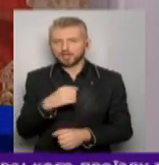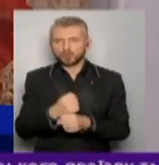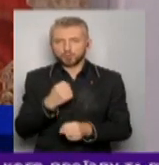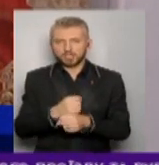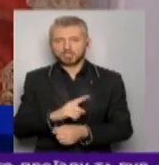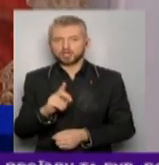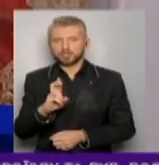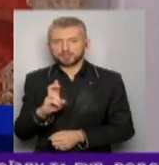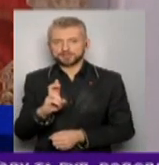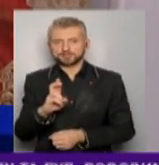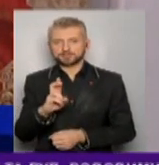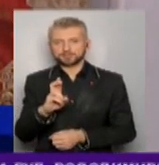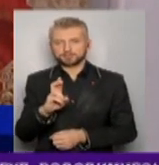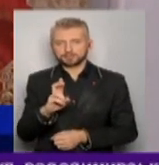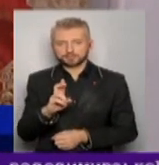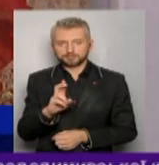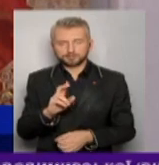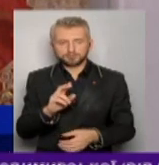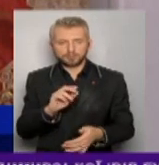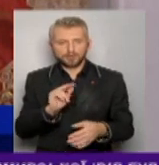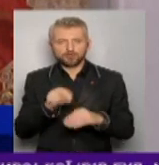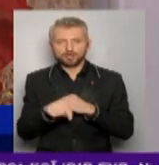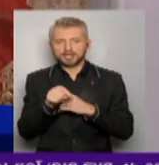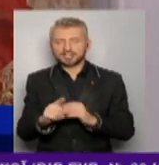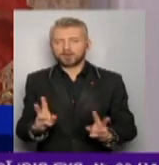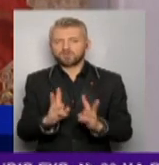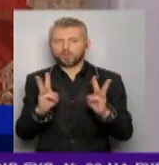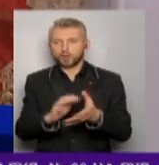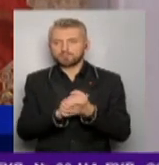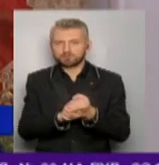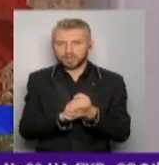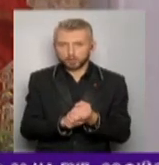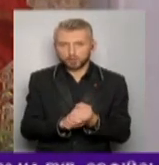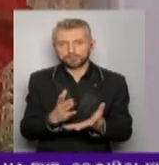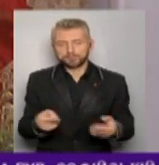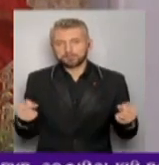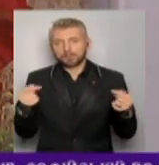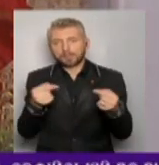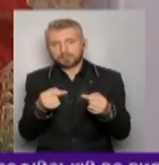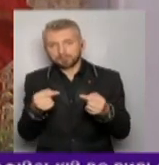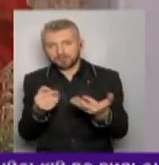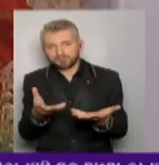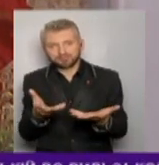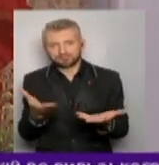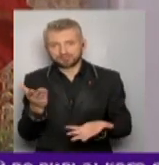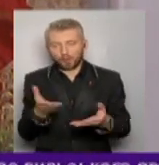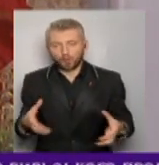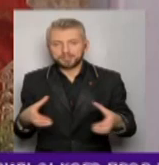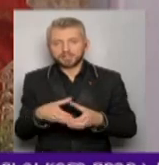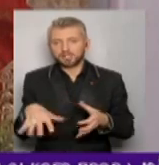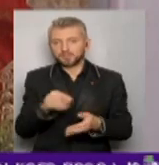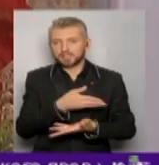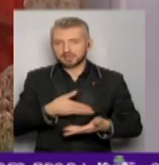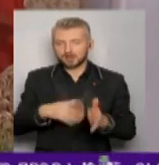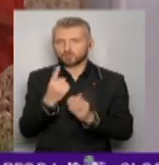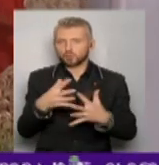щоб через цей вогонь миру певним чином об'єднати всіх нас в одну сім'ю, в